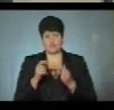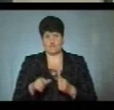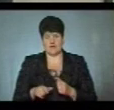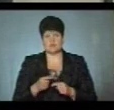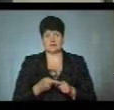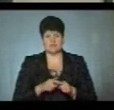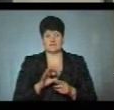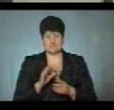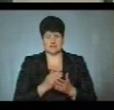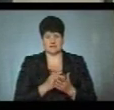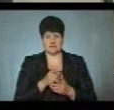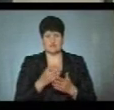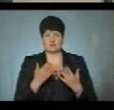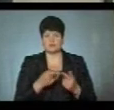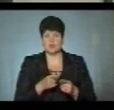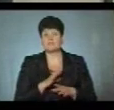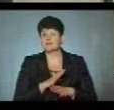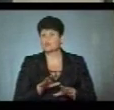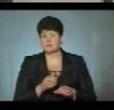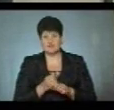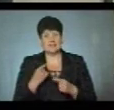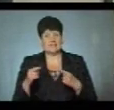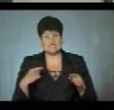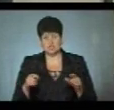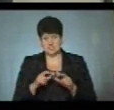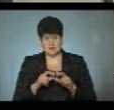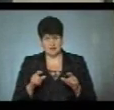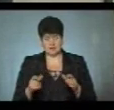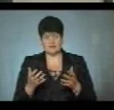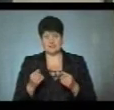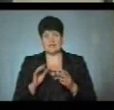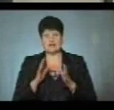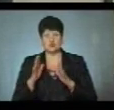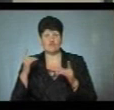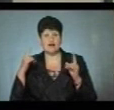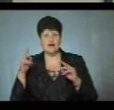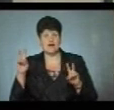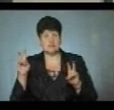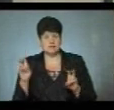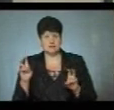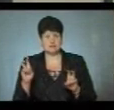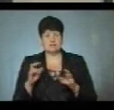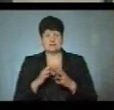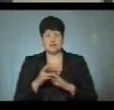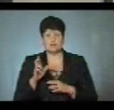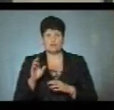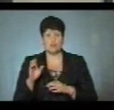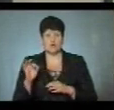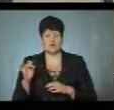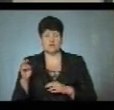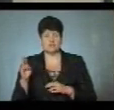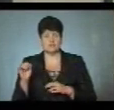все. І вони відпочивали, але вони не будуть. Інші заклади, якщо взяти ту ж саму лісову каску в селі Борщівка Лановецького